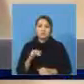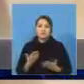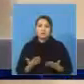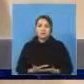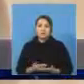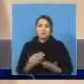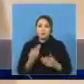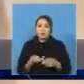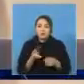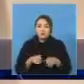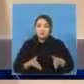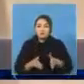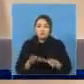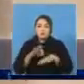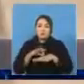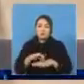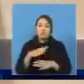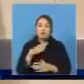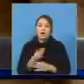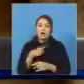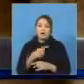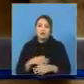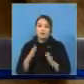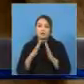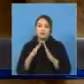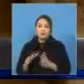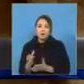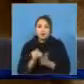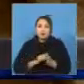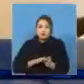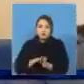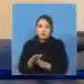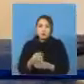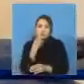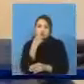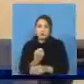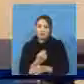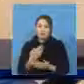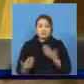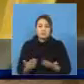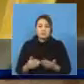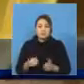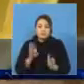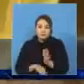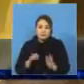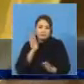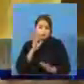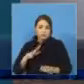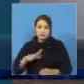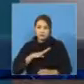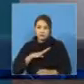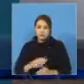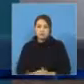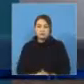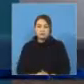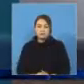нәрін дәл осы жолмен тасып ішкенін айтып берді. Үйде бар ыдысты толтырып алуды әдетке айналдырған, кейде сусыз қалатын күндері де болыпты.